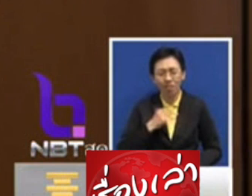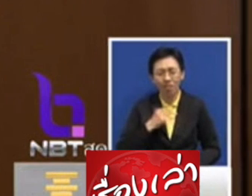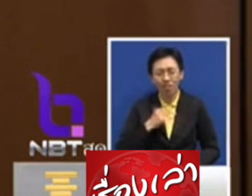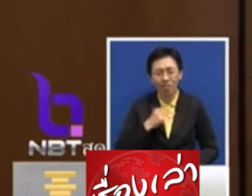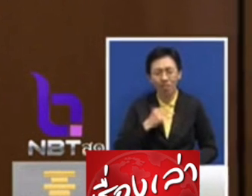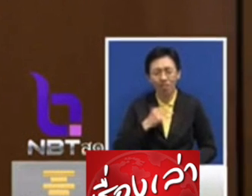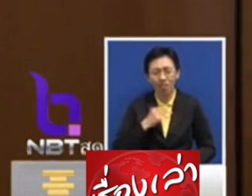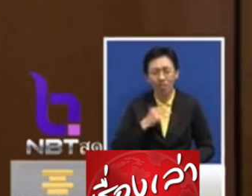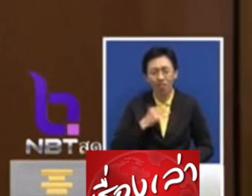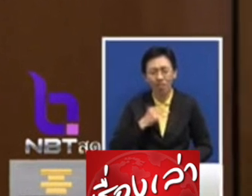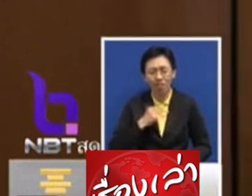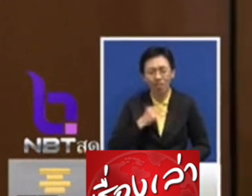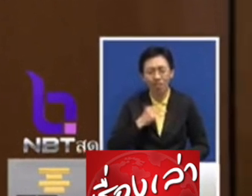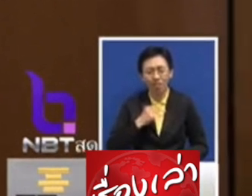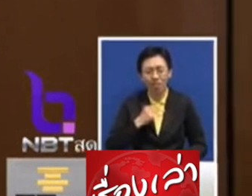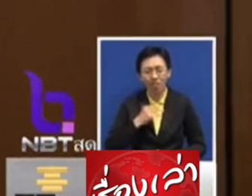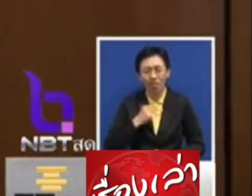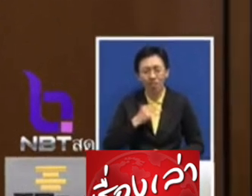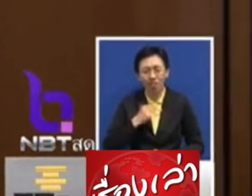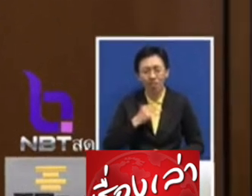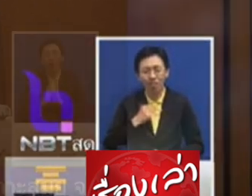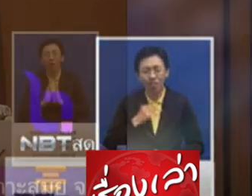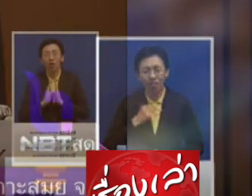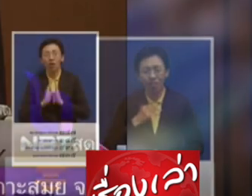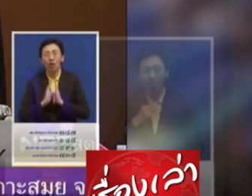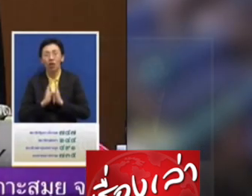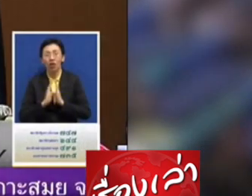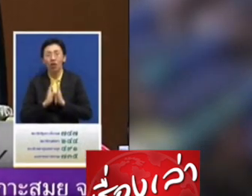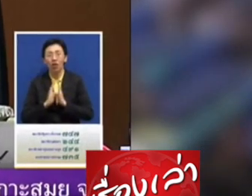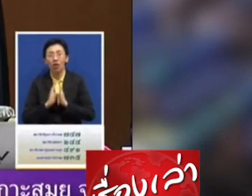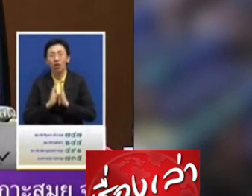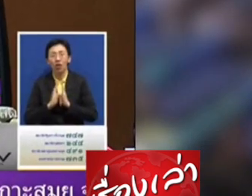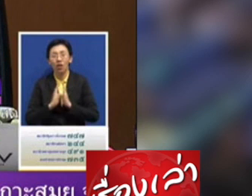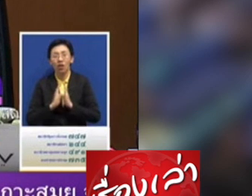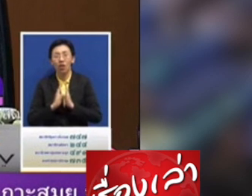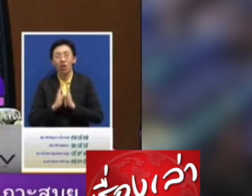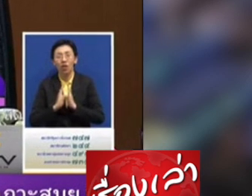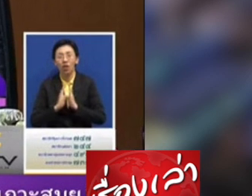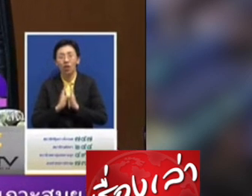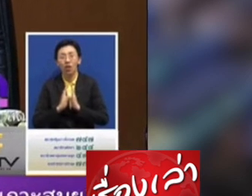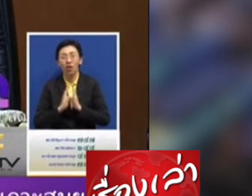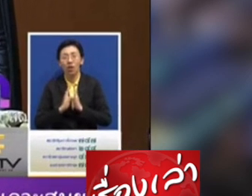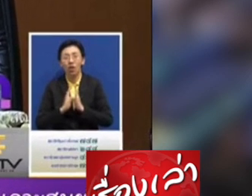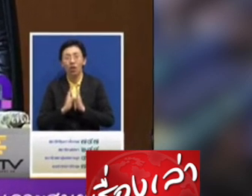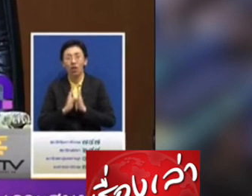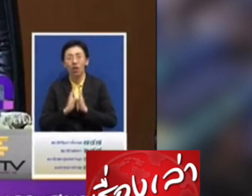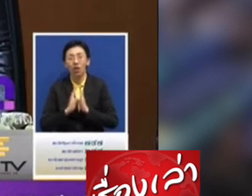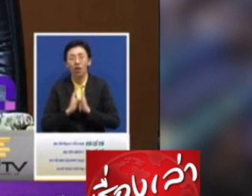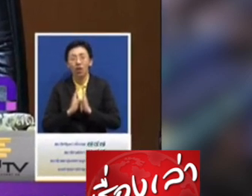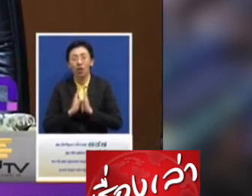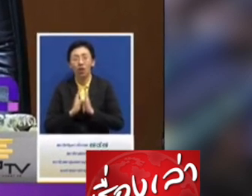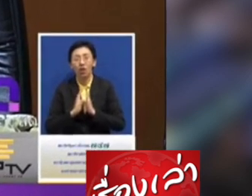างน่ะก่อนที่นายชวนหลีกภัยจะพูดห้ามว่าท่านอย่าไปชี้ครับจากนั้นพลเอกประยุทธ์ก็ชี้แจงเกี่ยวกับประเด็น